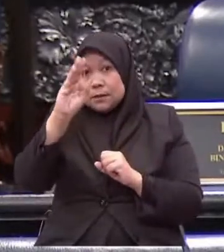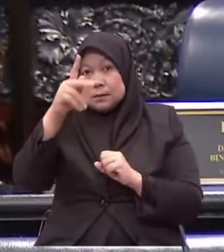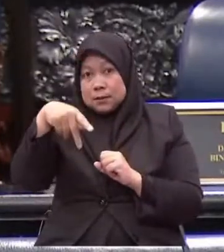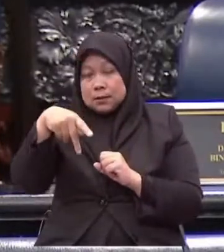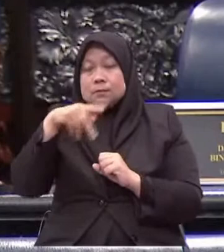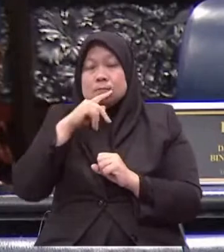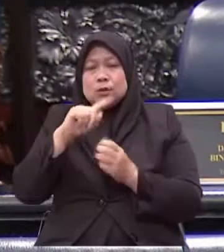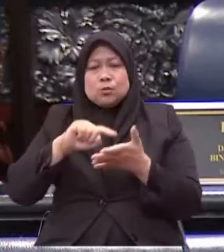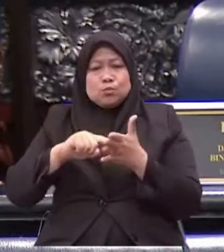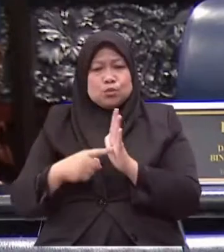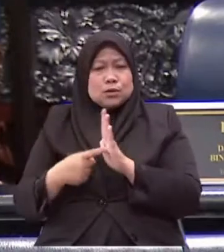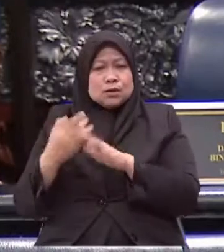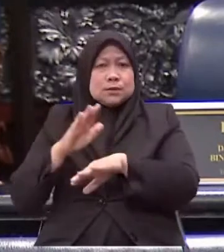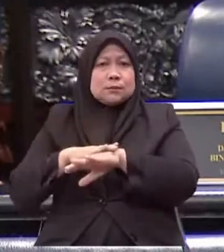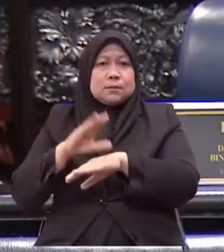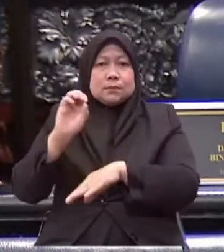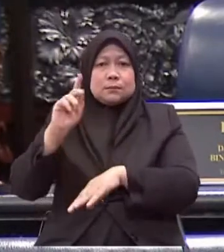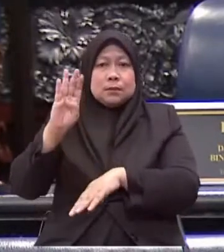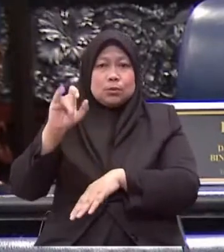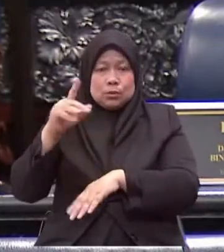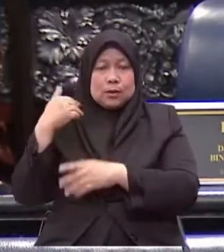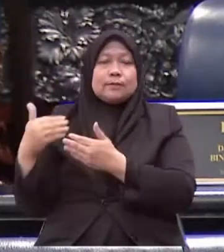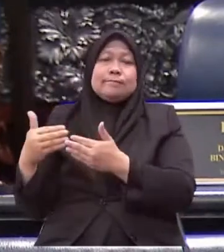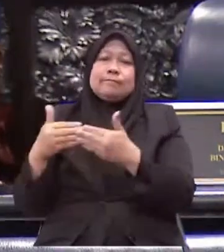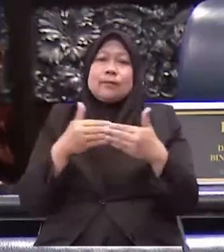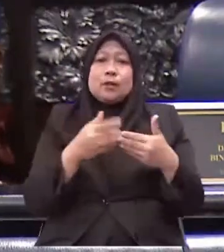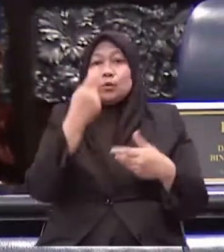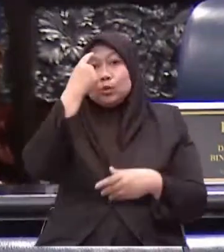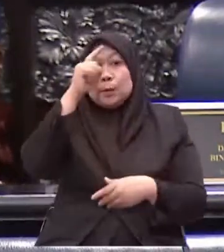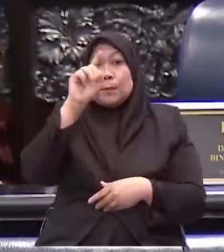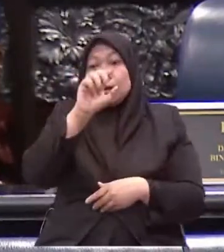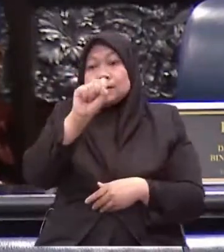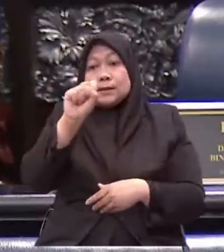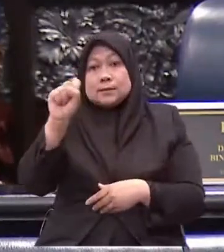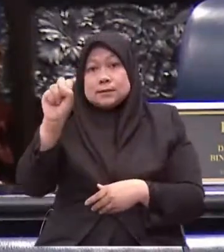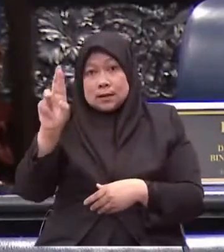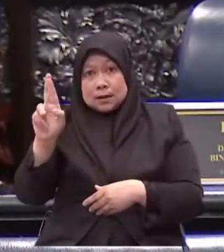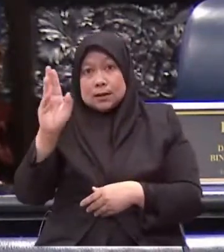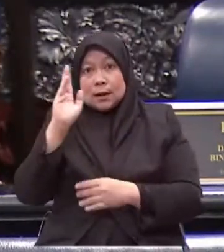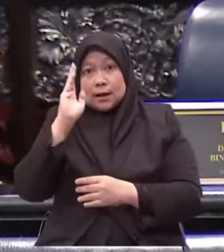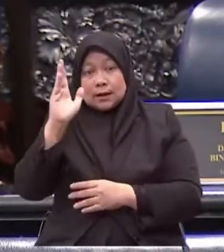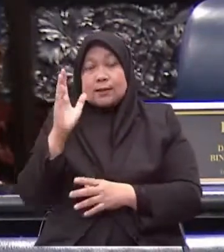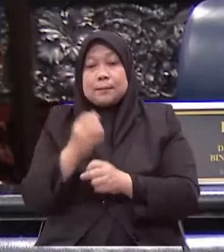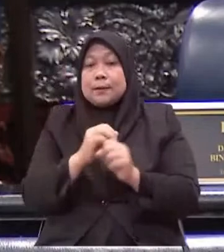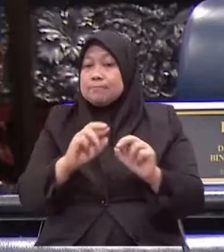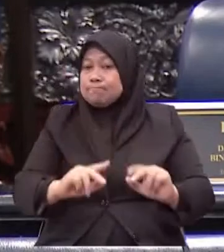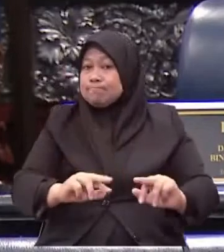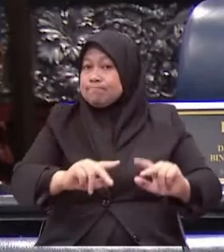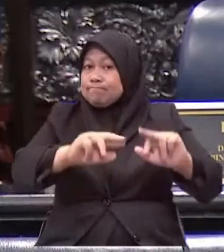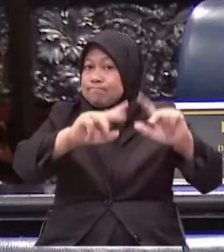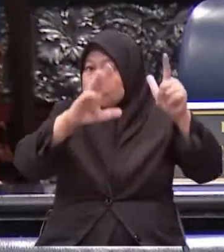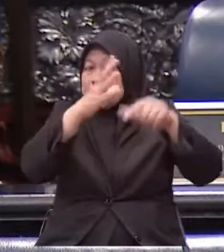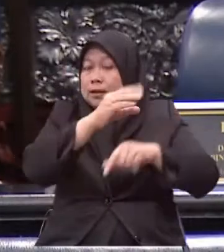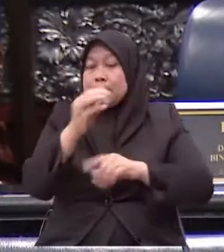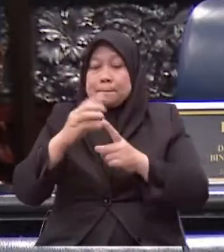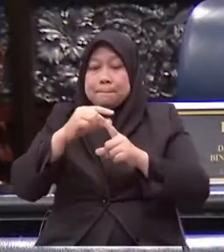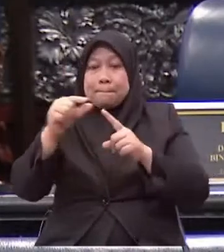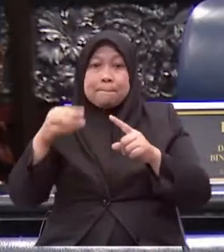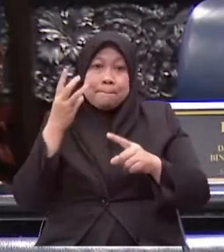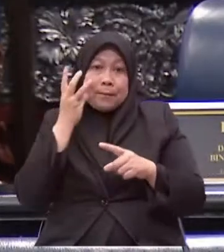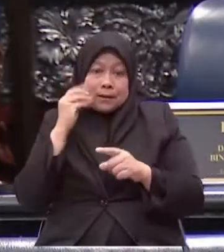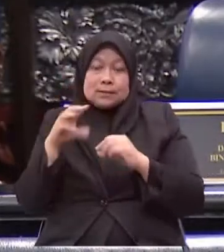bermula Dariza zaman Baluran tetap kita akan teruskan supaya SSA akan tepat ditingkatkan dan keras ditambah